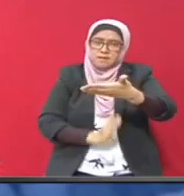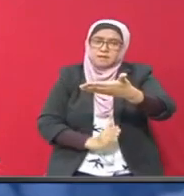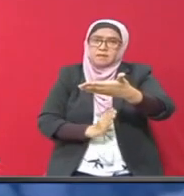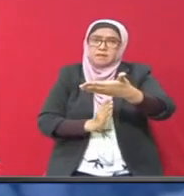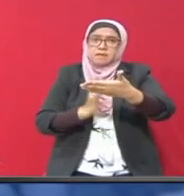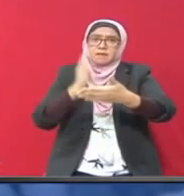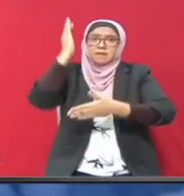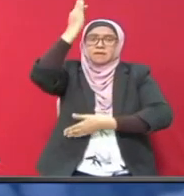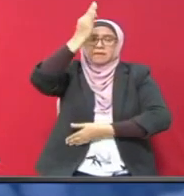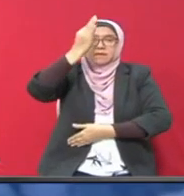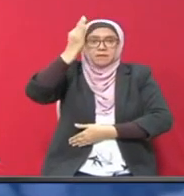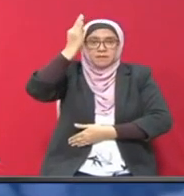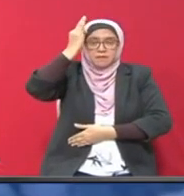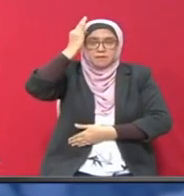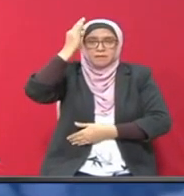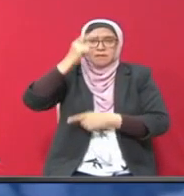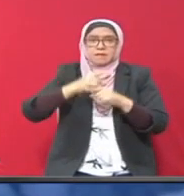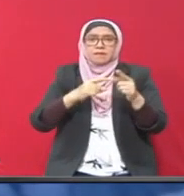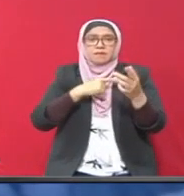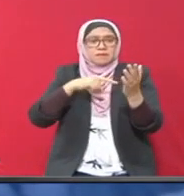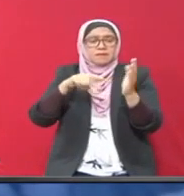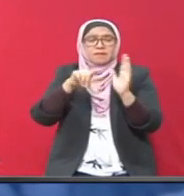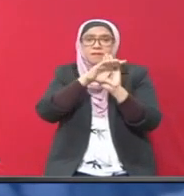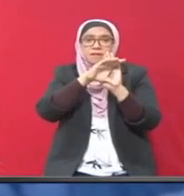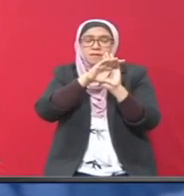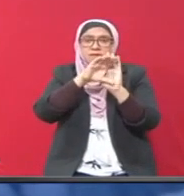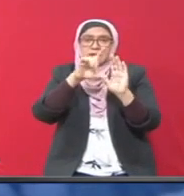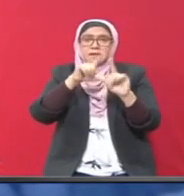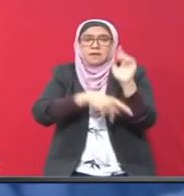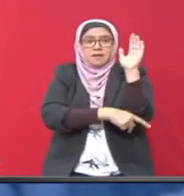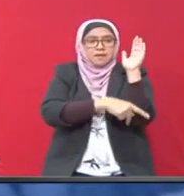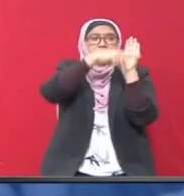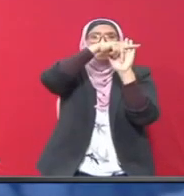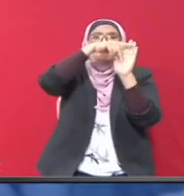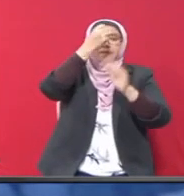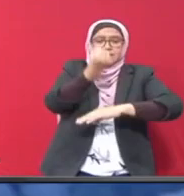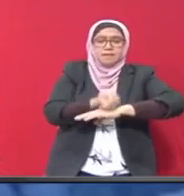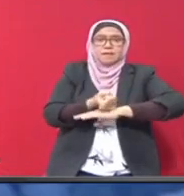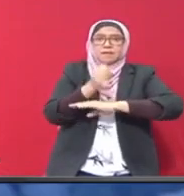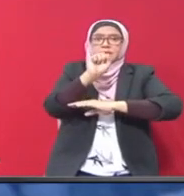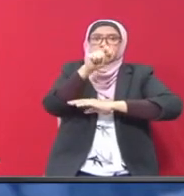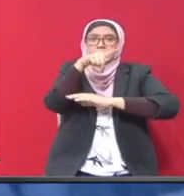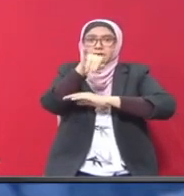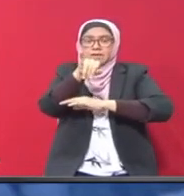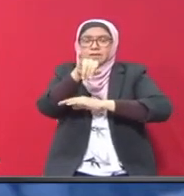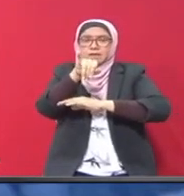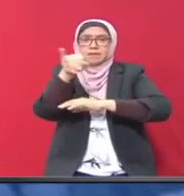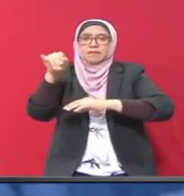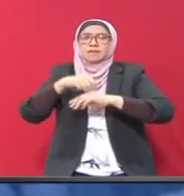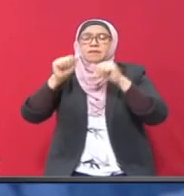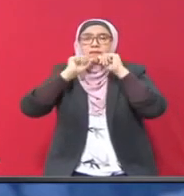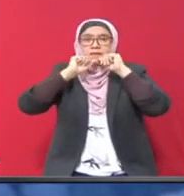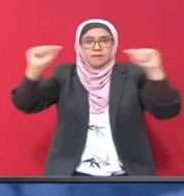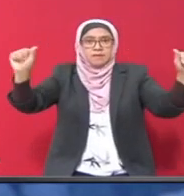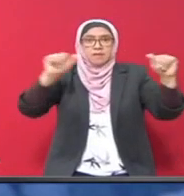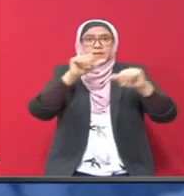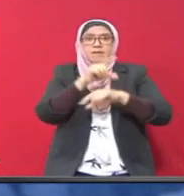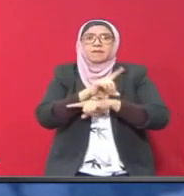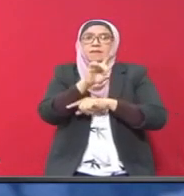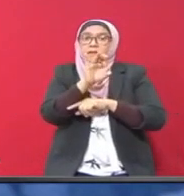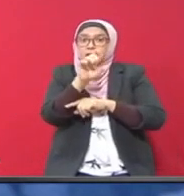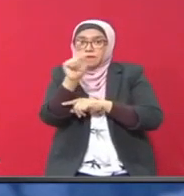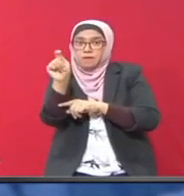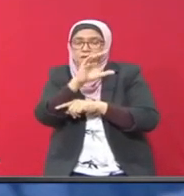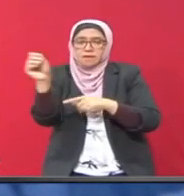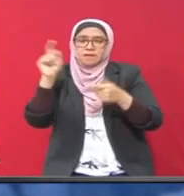pos kutuan yaitu palemoon batusapi supaya diistirahatkan darurat tindakan yang sama juga akan